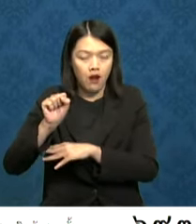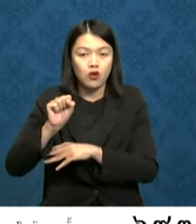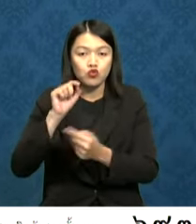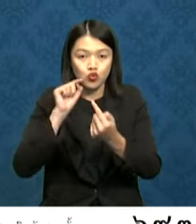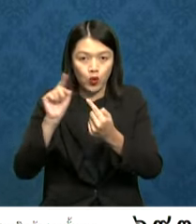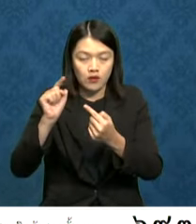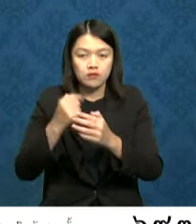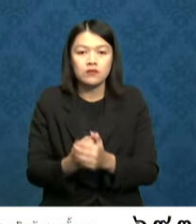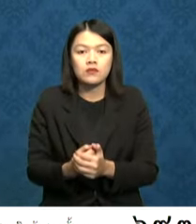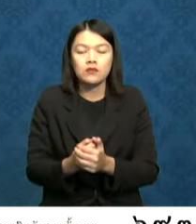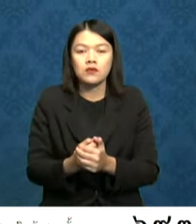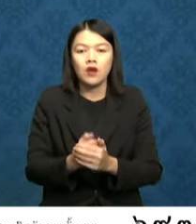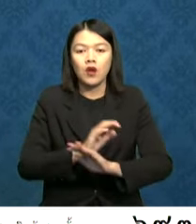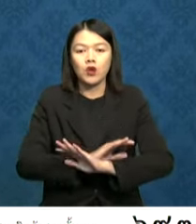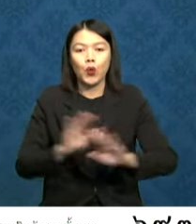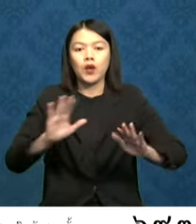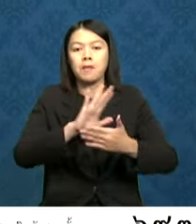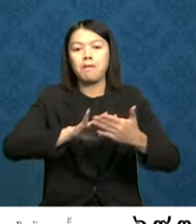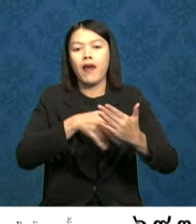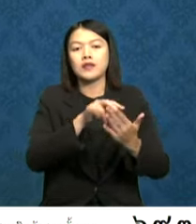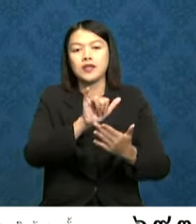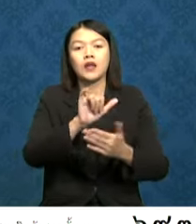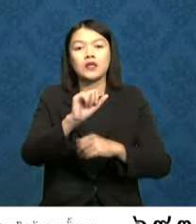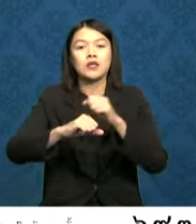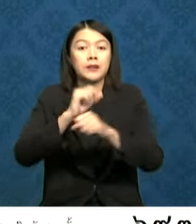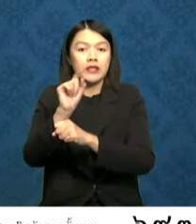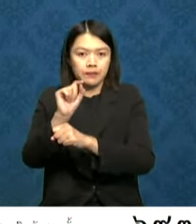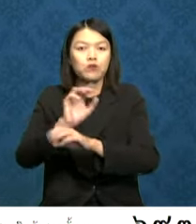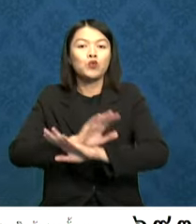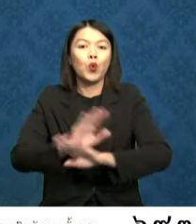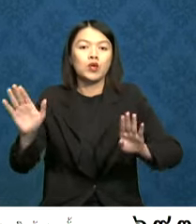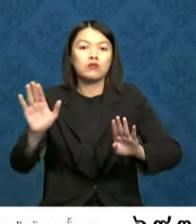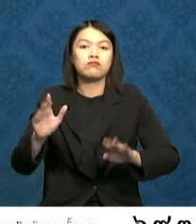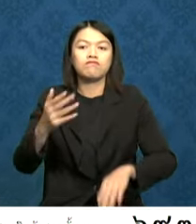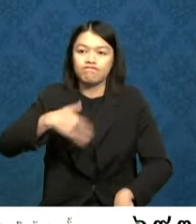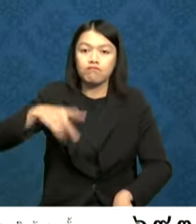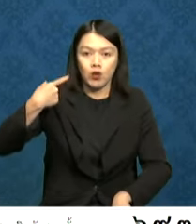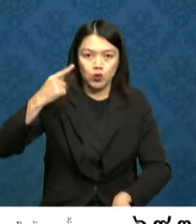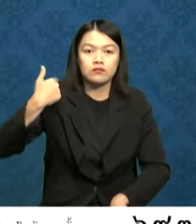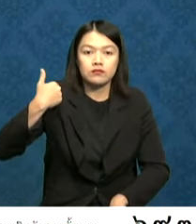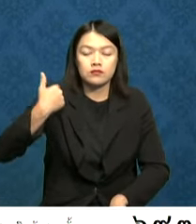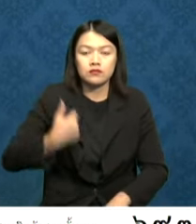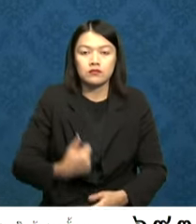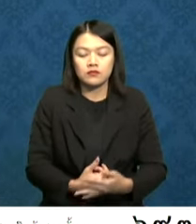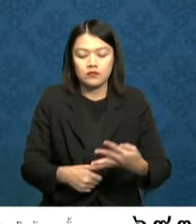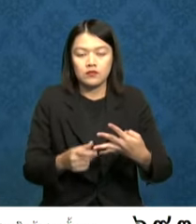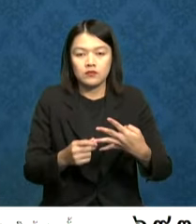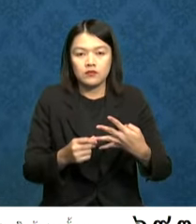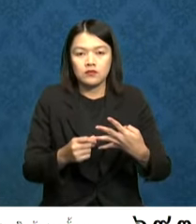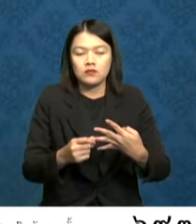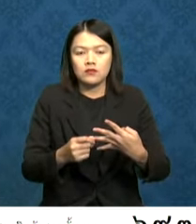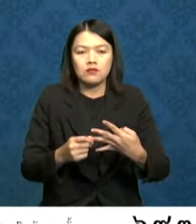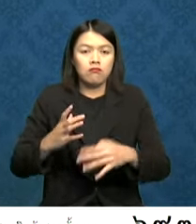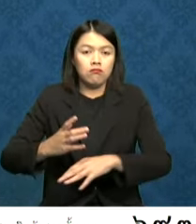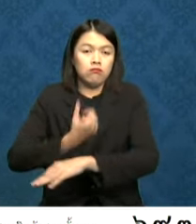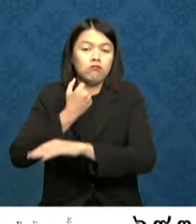เรื่องของการยกเลิกยุทธศาสตร์ชาติ 20ปีที่ถ้ายกเลิกได้ทุกท่านก็ได้ประโยชน์การลบล้างผลพวงรัฐประหาร